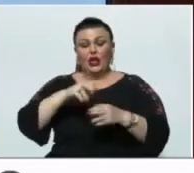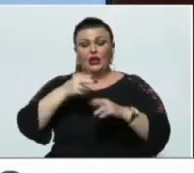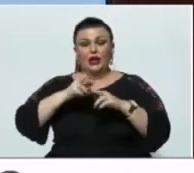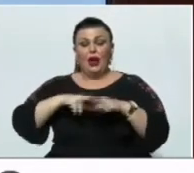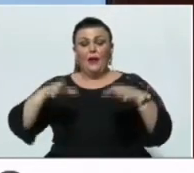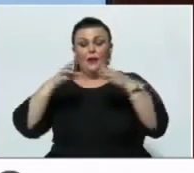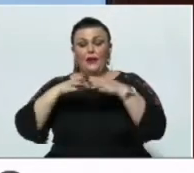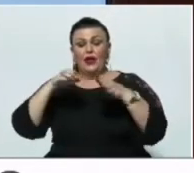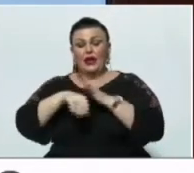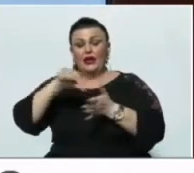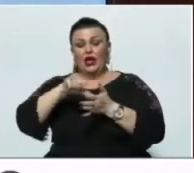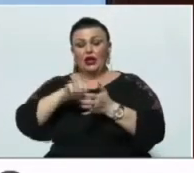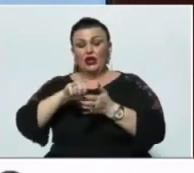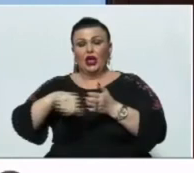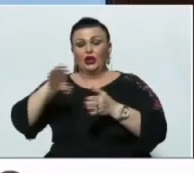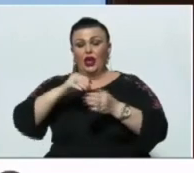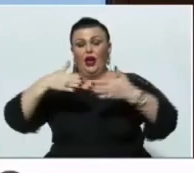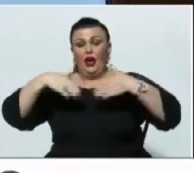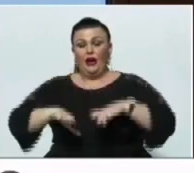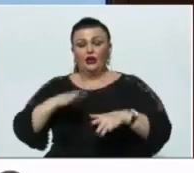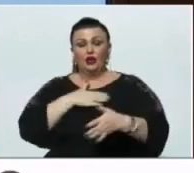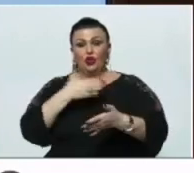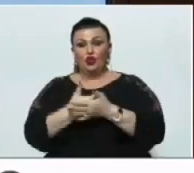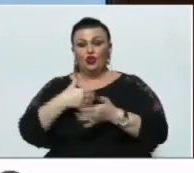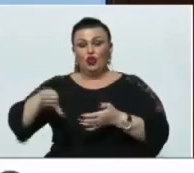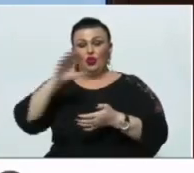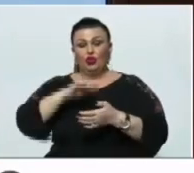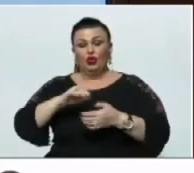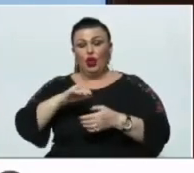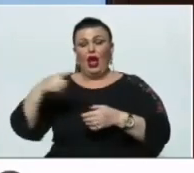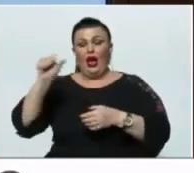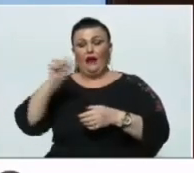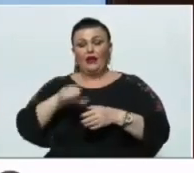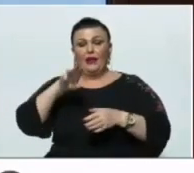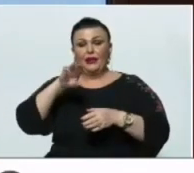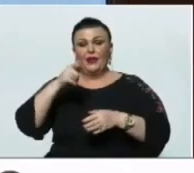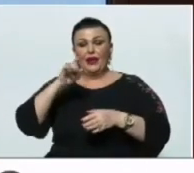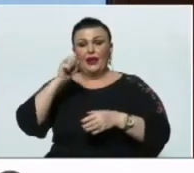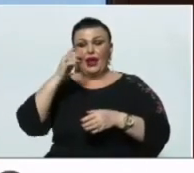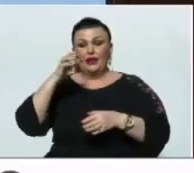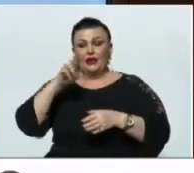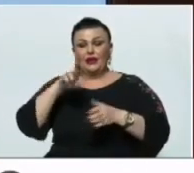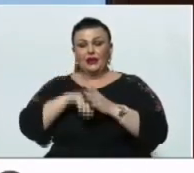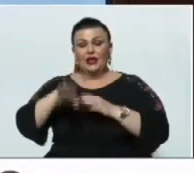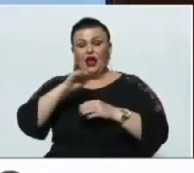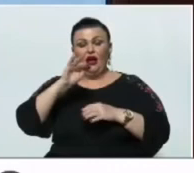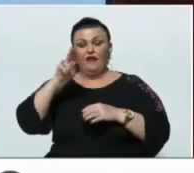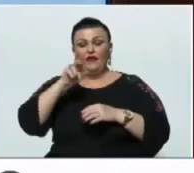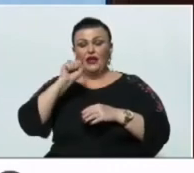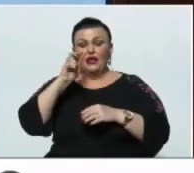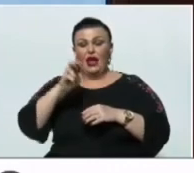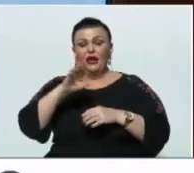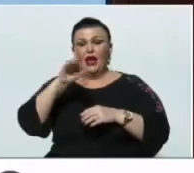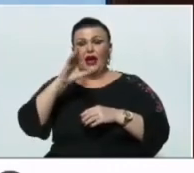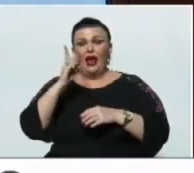birgə təşkilatçılığı ilə həyata keçirilən Könüllülük Həftəsi çərçivəsində miqrasiya könüllüləri Fidan Səmədzadə, Rəvani Quliyeva